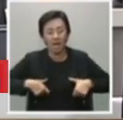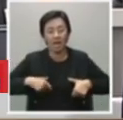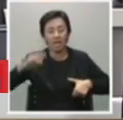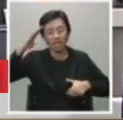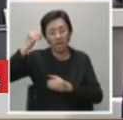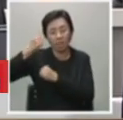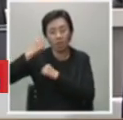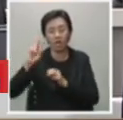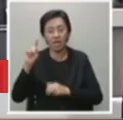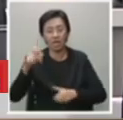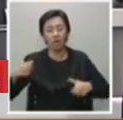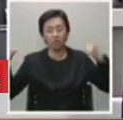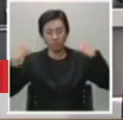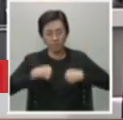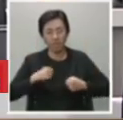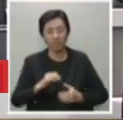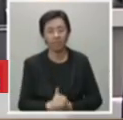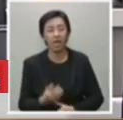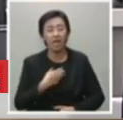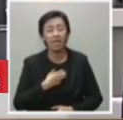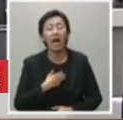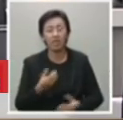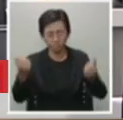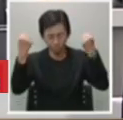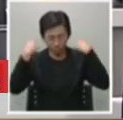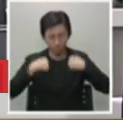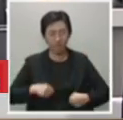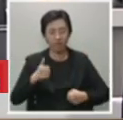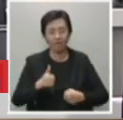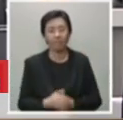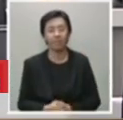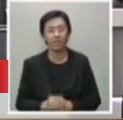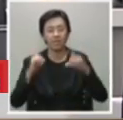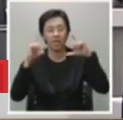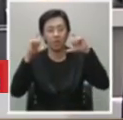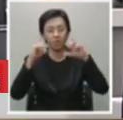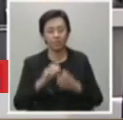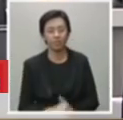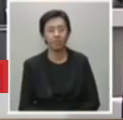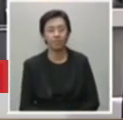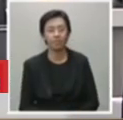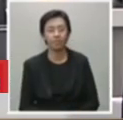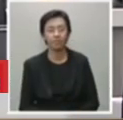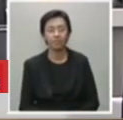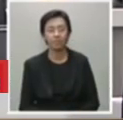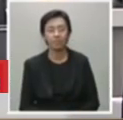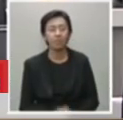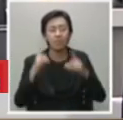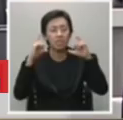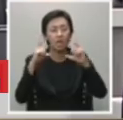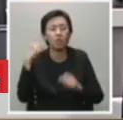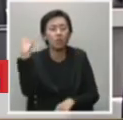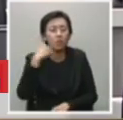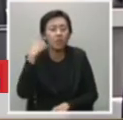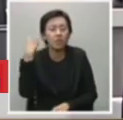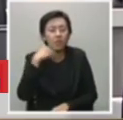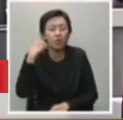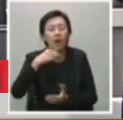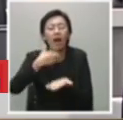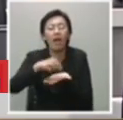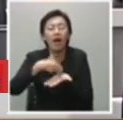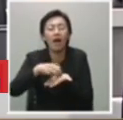สีเขียวอ่ะเอาผมบอกถ้าคุณอยากให้ผมใส่ผมก็ใส่ก็ถ่ายรูปปี้ก็อย่างเงี้ยนะทุกวันท่านประธานครับอันนี้เล่า